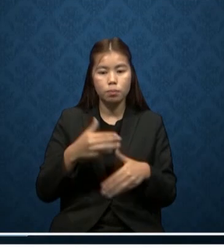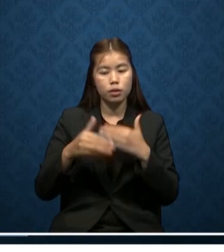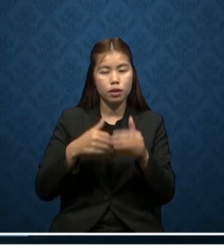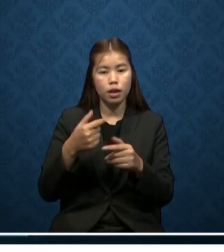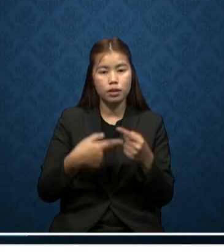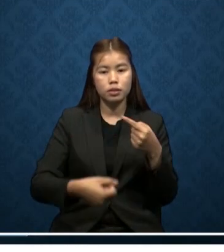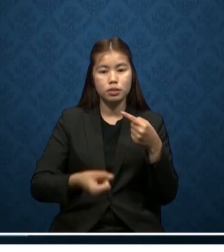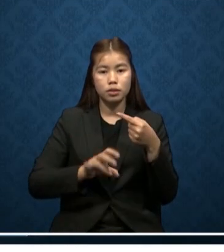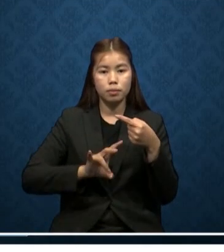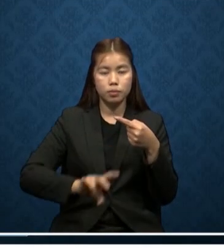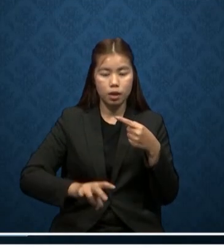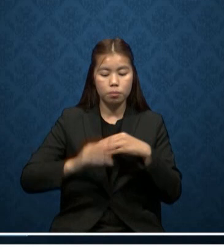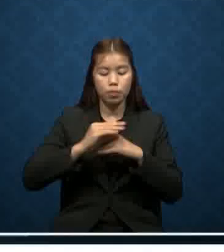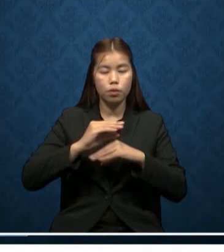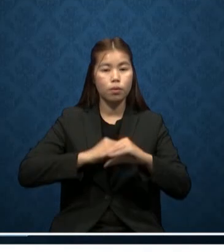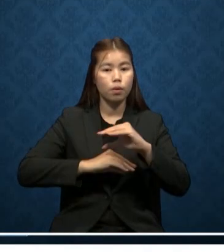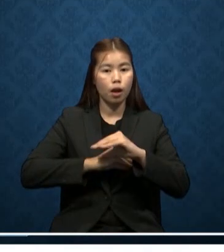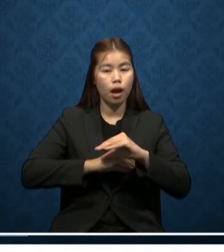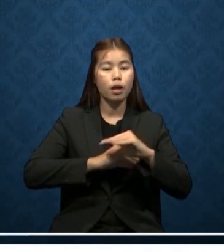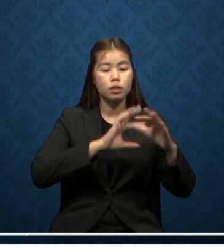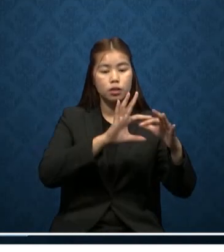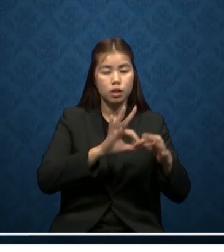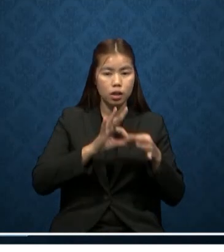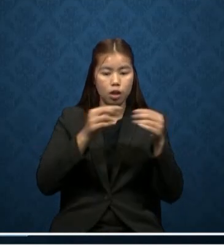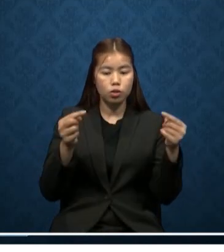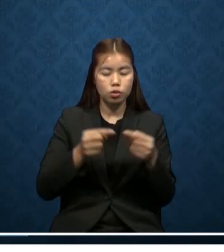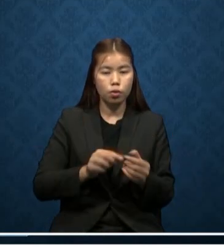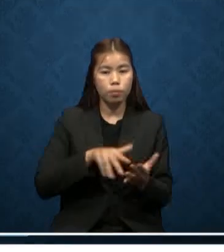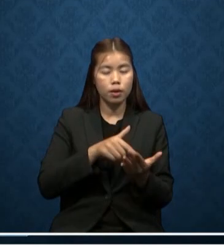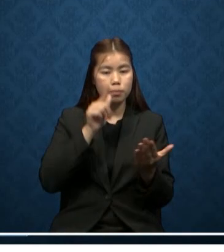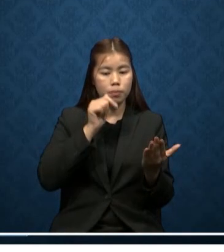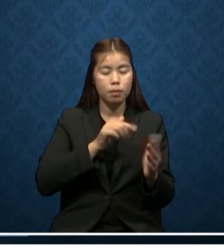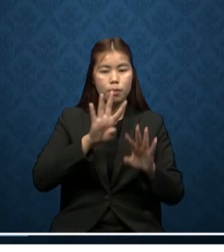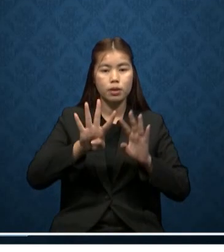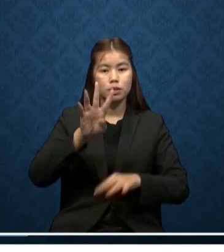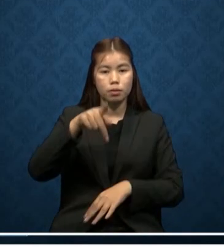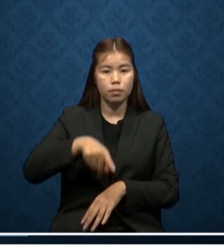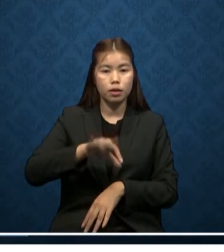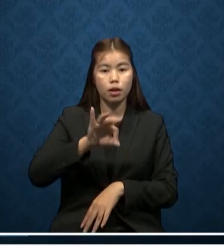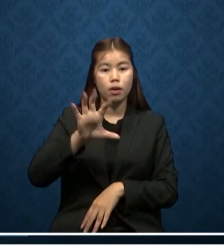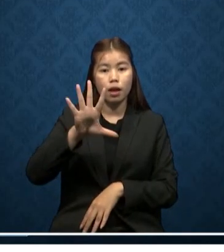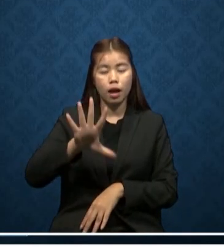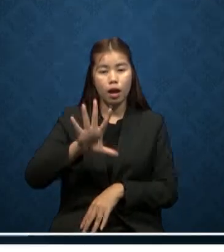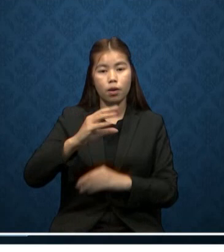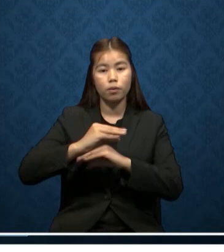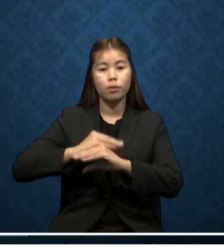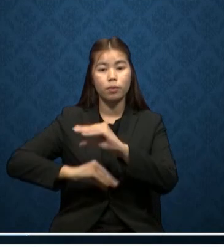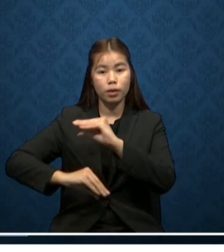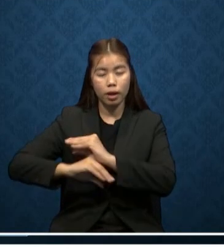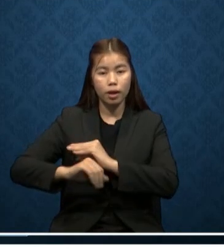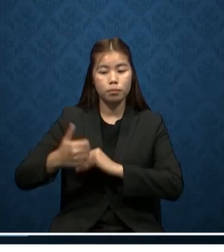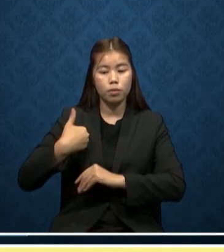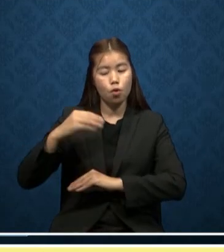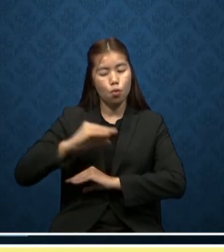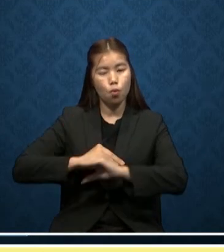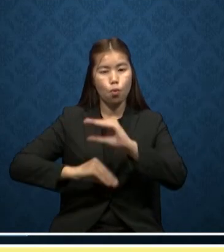การทั้งหมดเนี่ยที่สอดคล้องกับแผนแม่บทเนี่ย4,900 5โครงการนะครับมีโครงการ